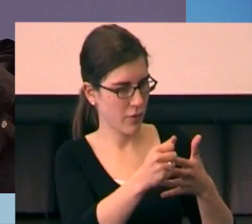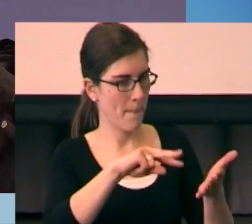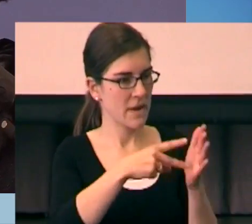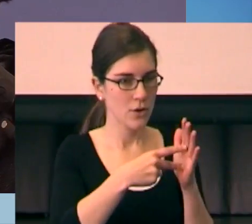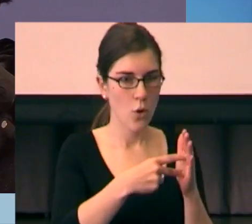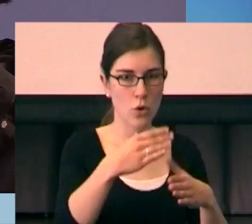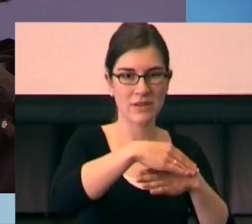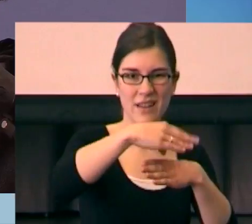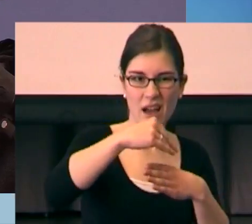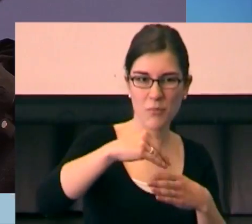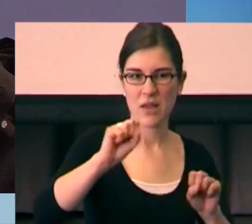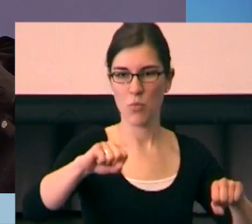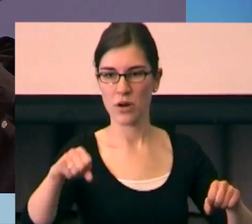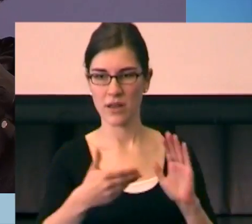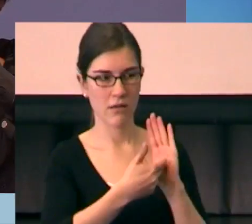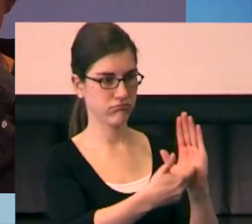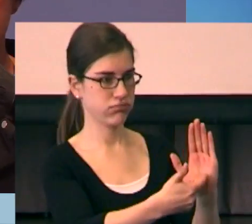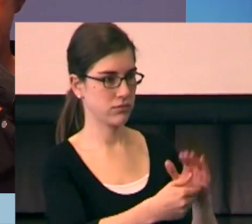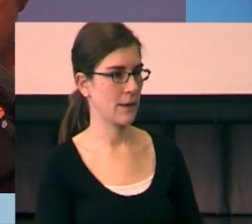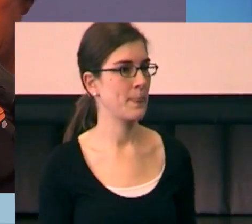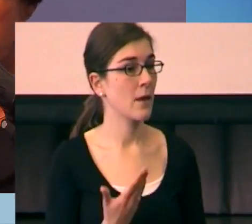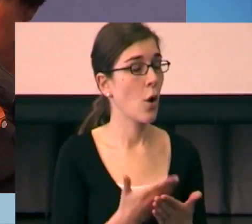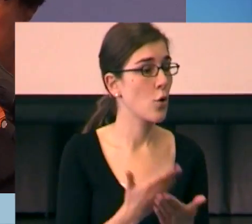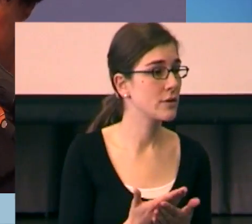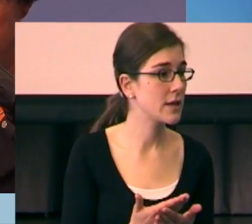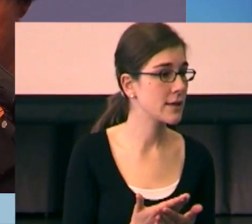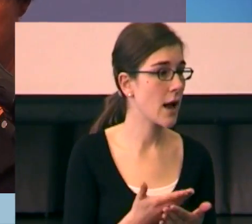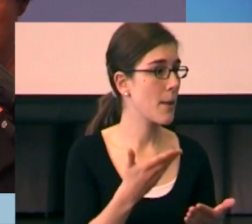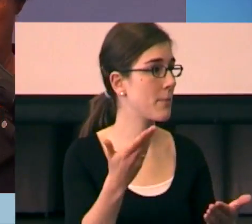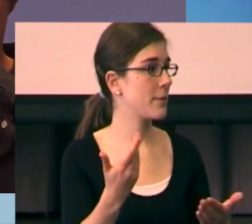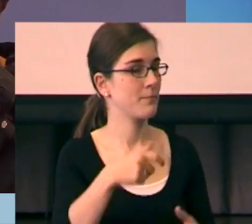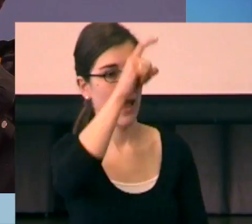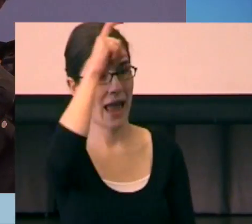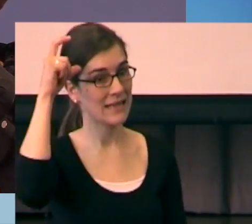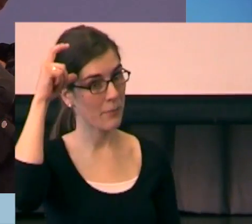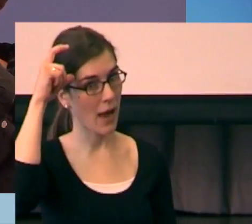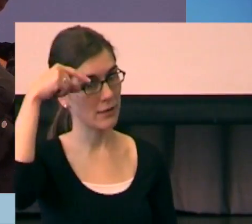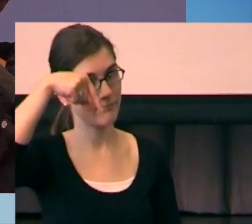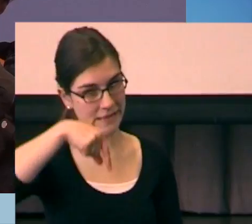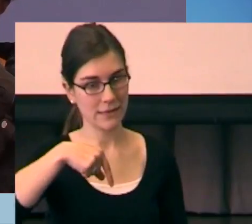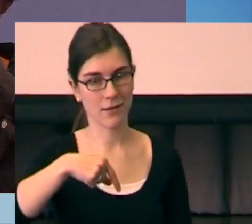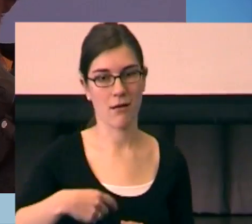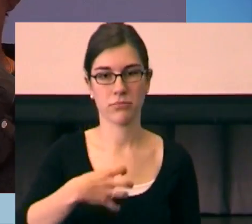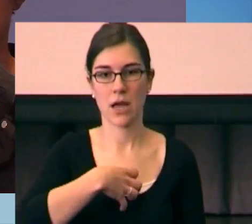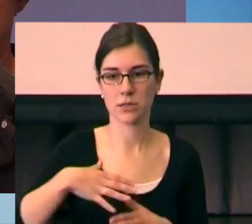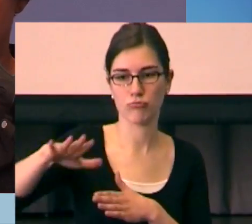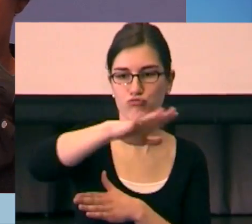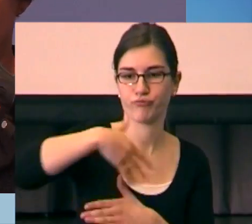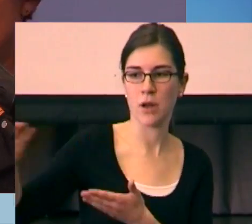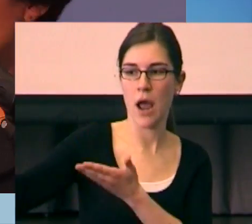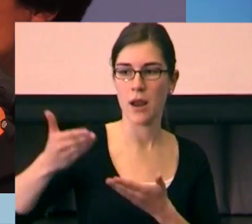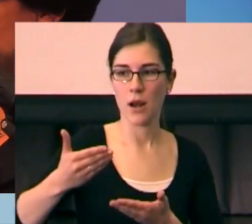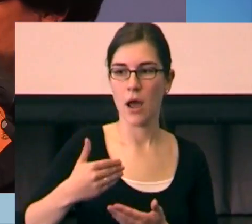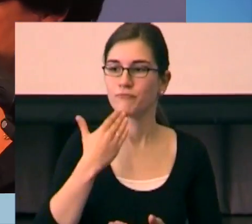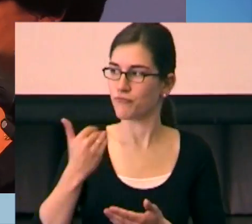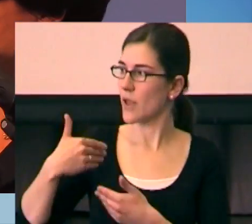Therapiemöglichkeiten informieren. Und ich habe deshalb entsprechende Experten in der Region eingeladen. Ich darf Sie